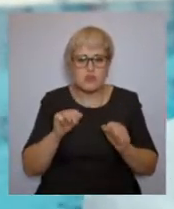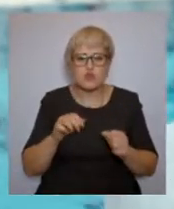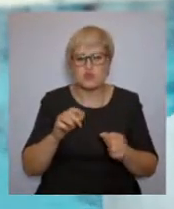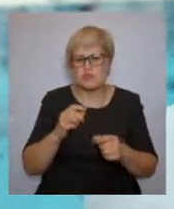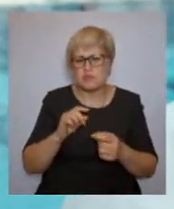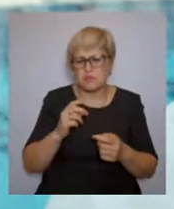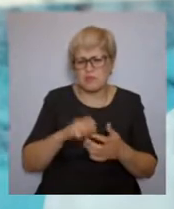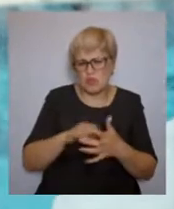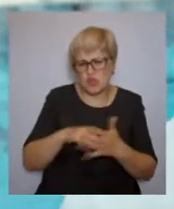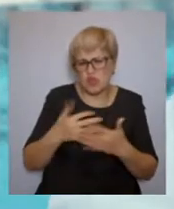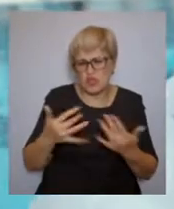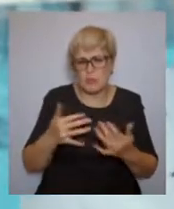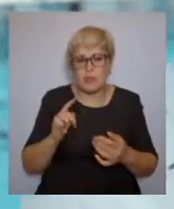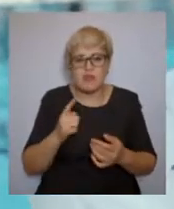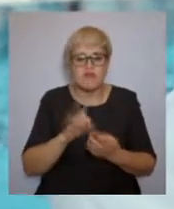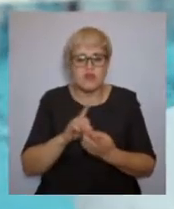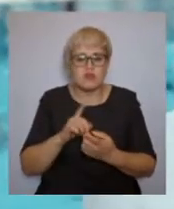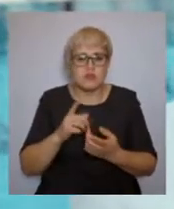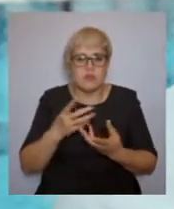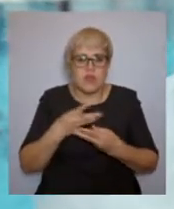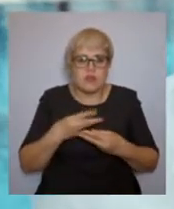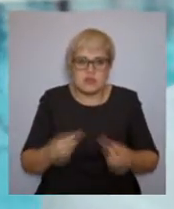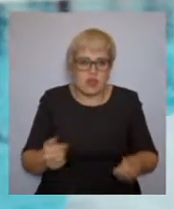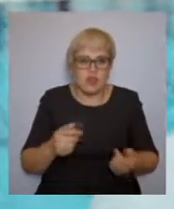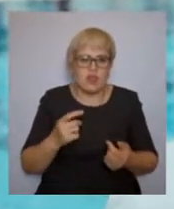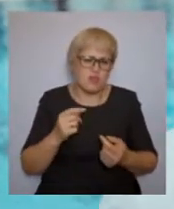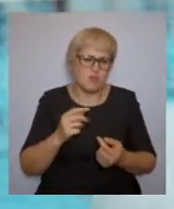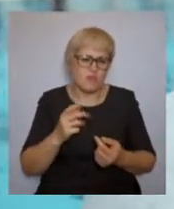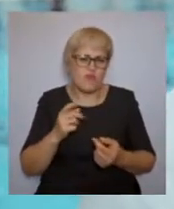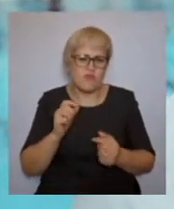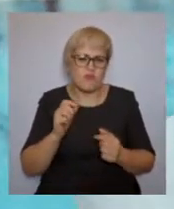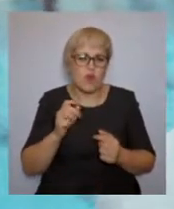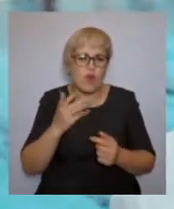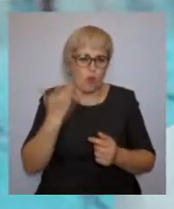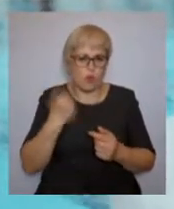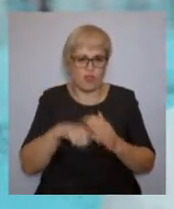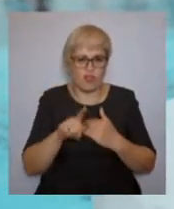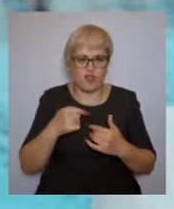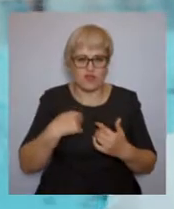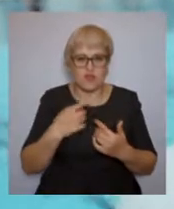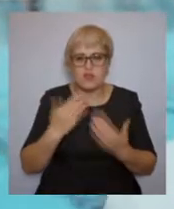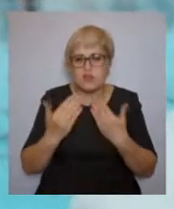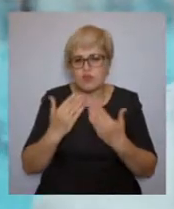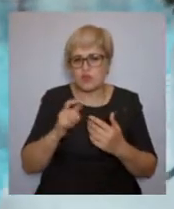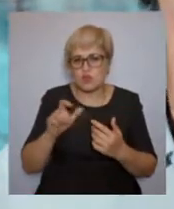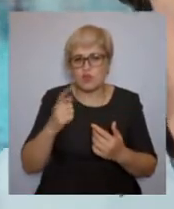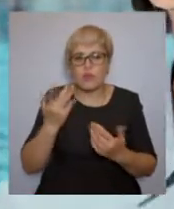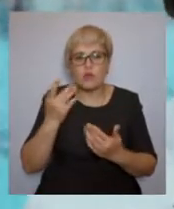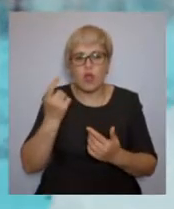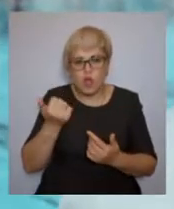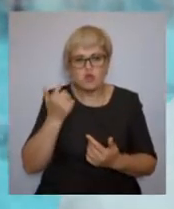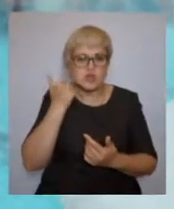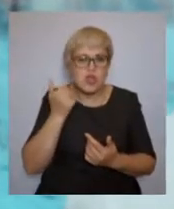рассеялись напротив возникло ощущение легкости какое бывает только с людьми которых хорошо знаешь с которыми не нужно держать лицо